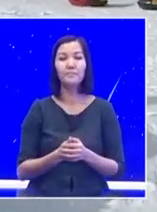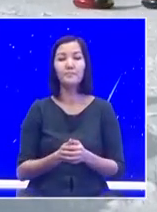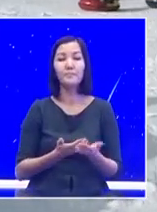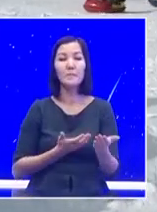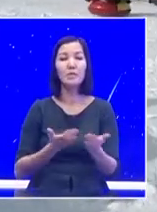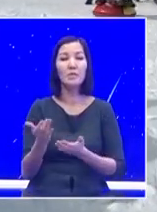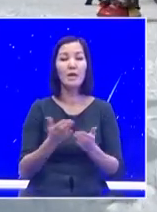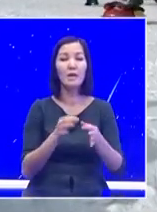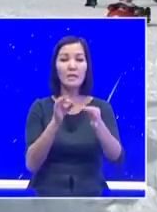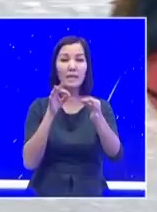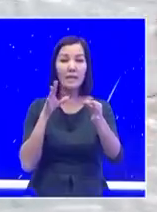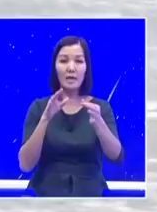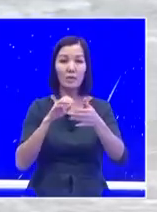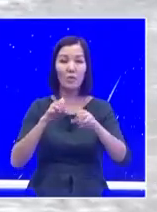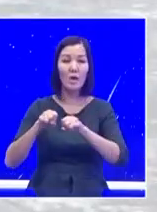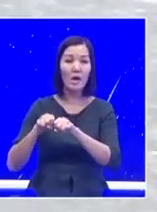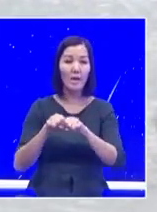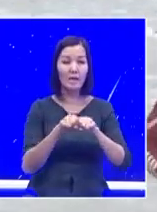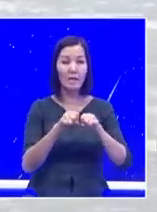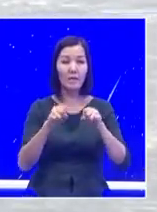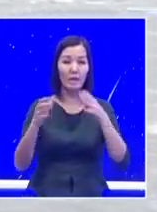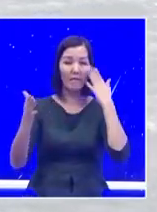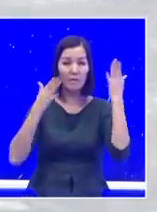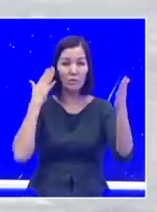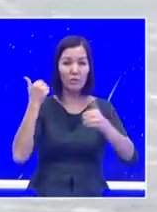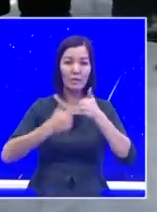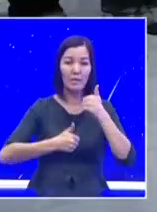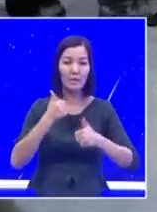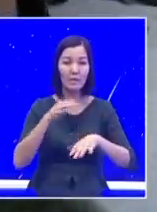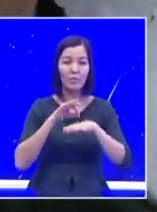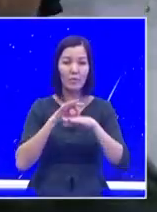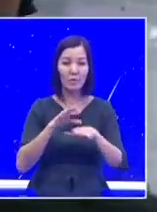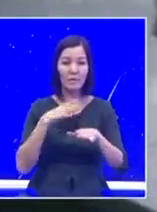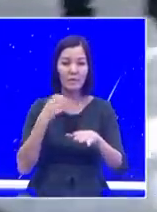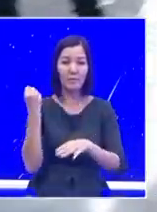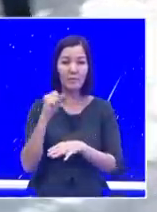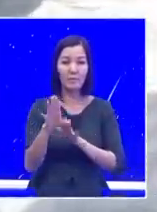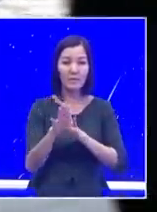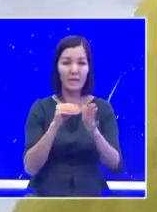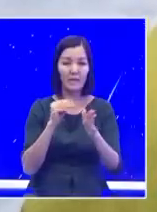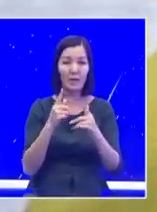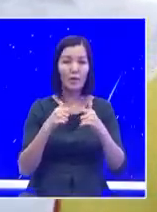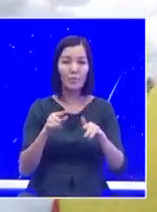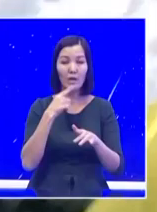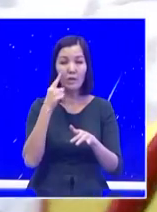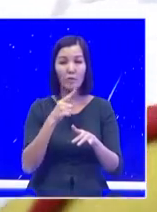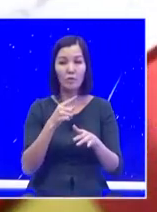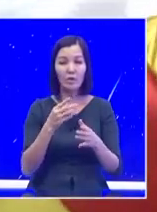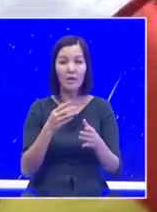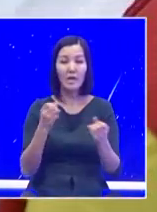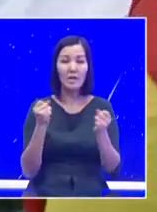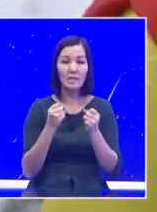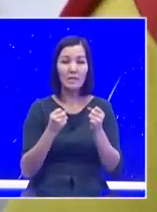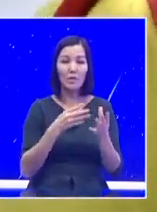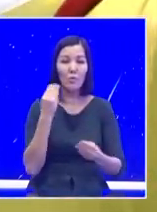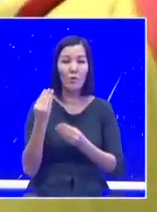Шаңғыдан бөлек садақ ату, арқан тартыс, көңілді старт және толағай күрес сияқты бұқаралық ойындардан жеңімпаздар анықталды. Ұйымдастырушылардың айтуынша, қысқы спартакиада